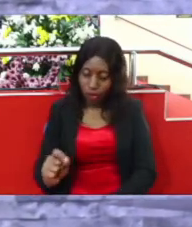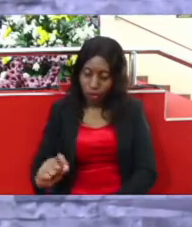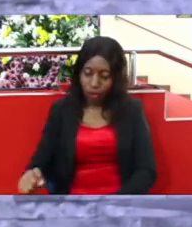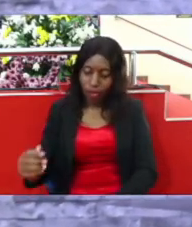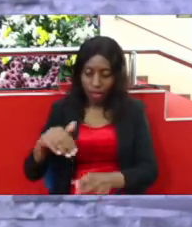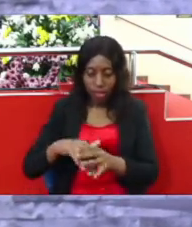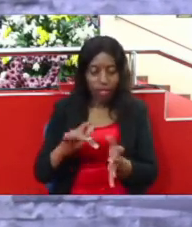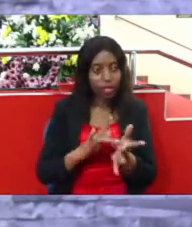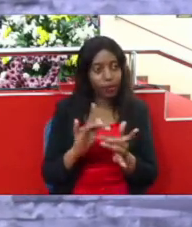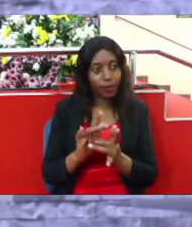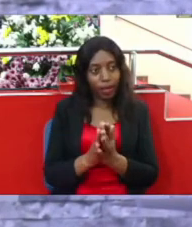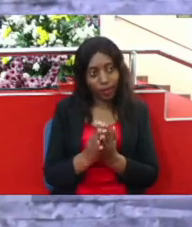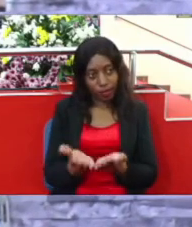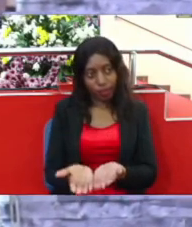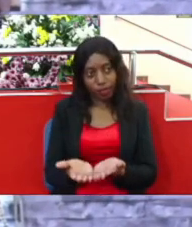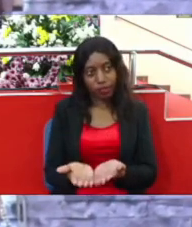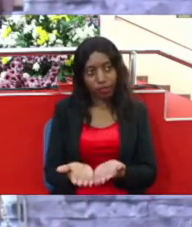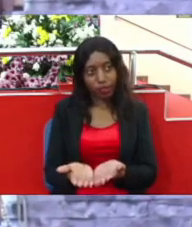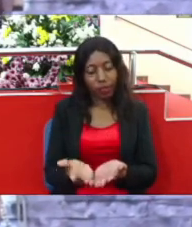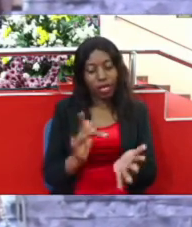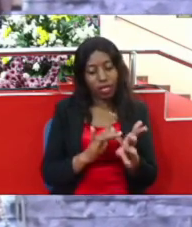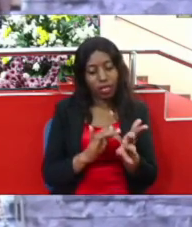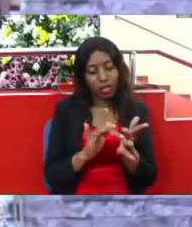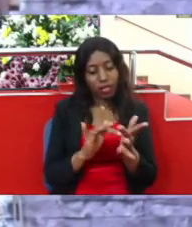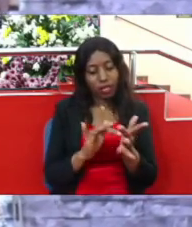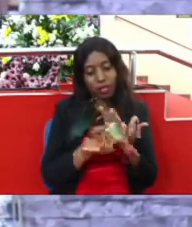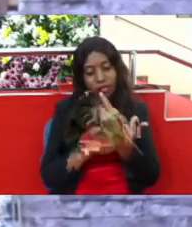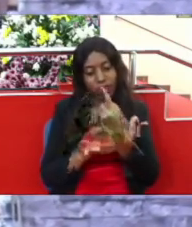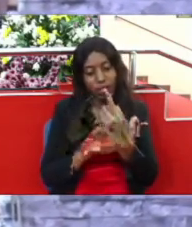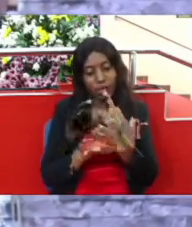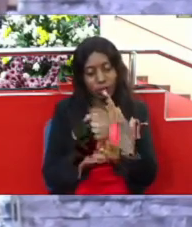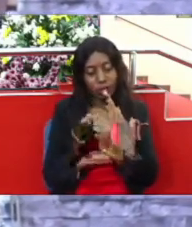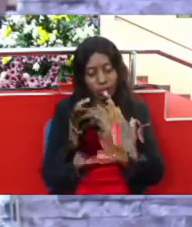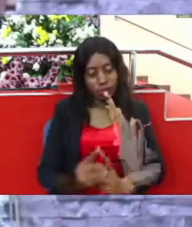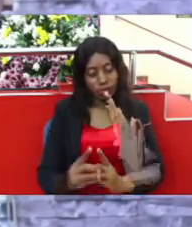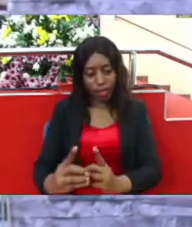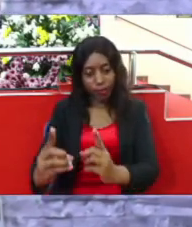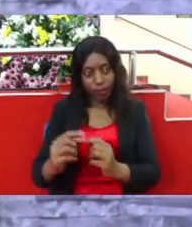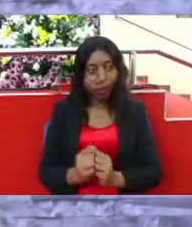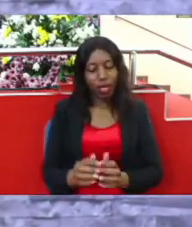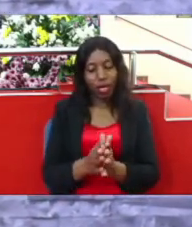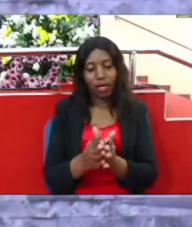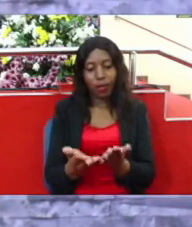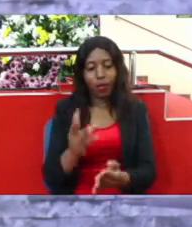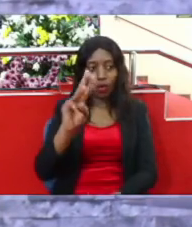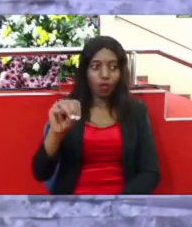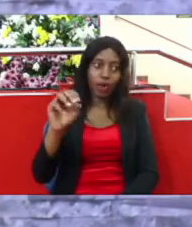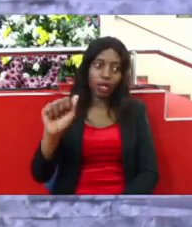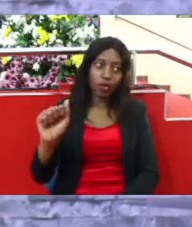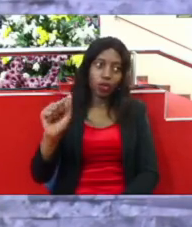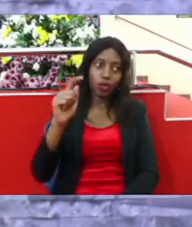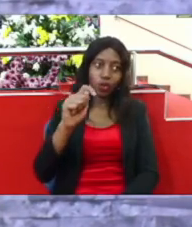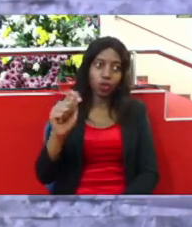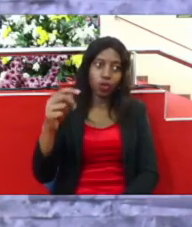kwenye maandiko. Jesus speaking to his disciples. Yesu akiwanenea wafuasi wake. In the book of Matthew chapter number 12. Katika Mathayo 12.